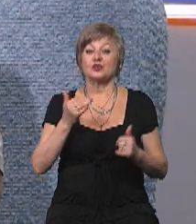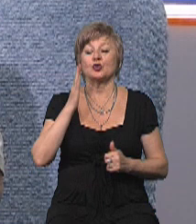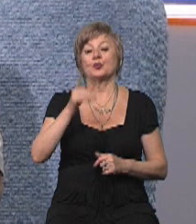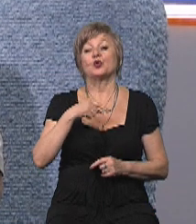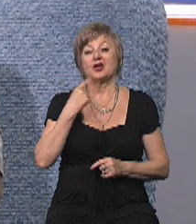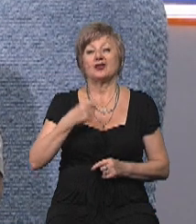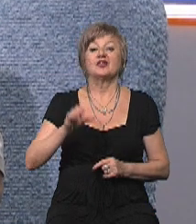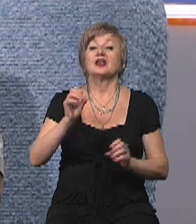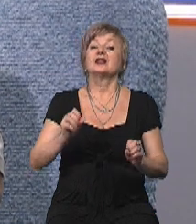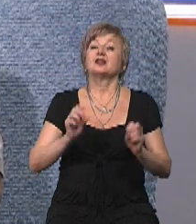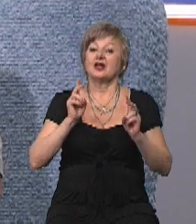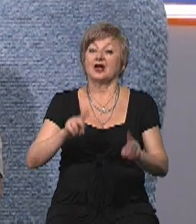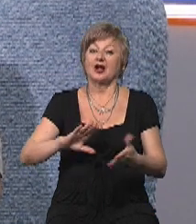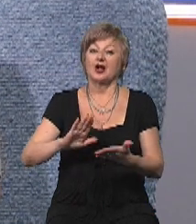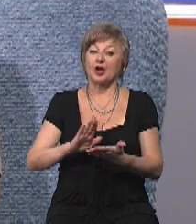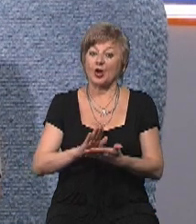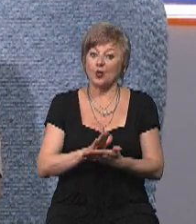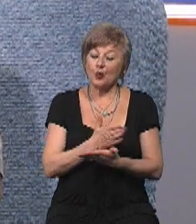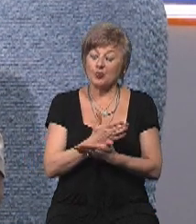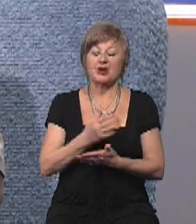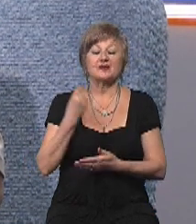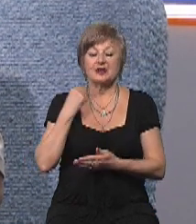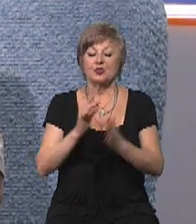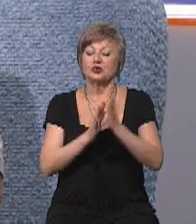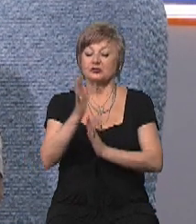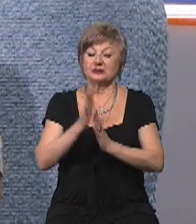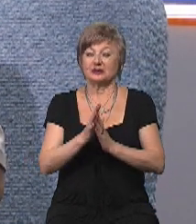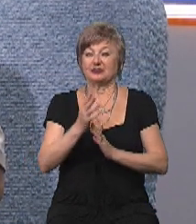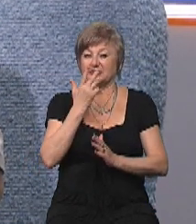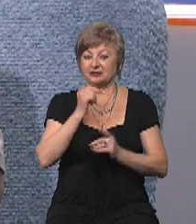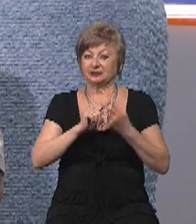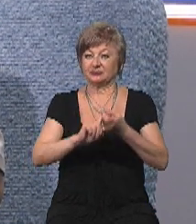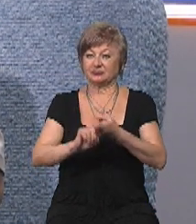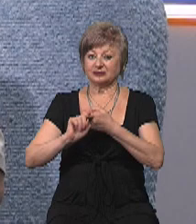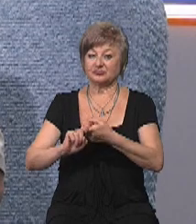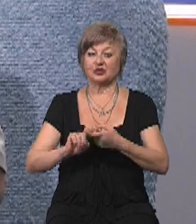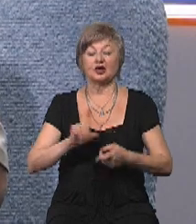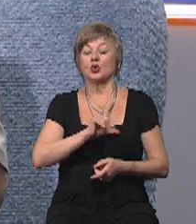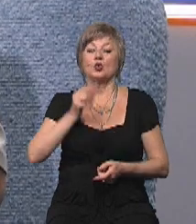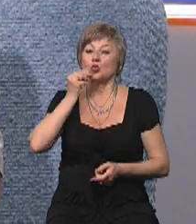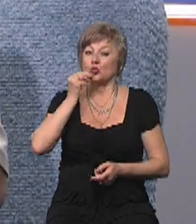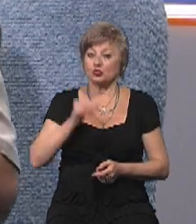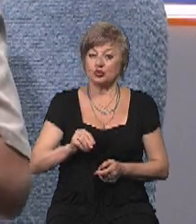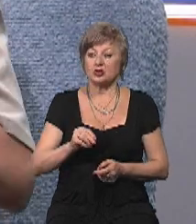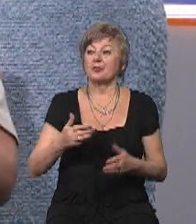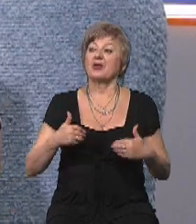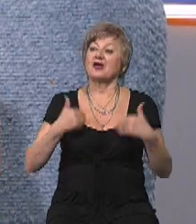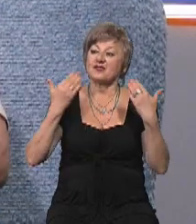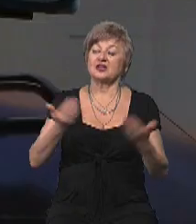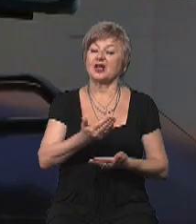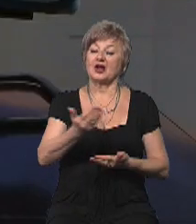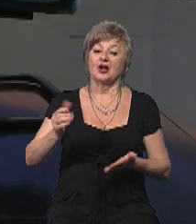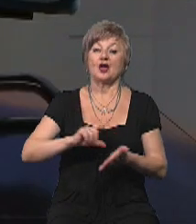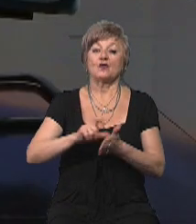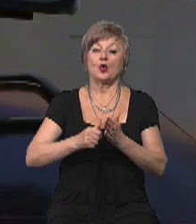будемо говорити, як прибрати з вулиць Запоріжжя амброзію, який засіб є найдієвішим. Я вітаю. У нашій студії